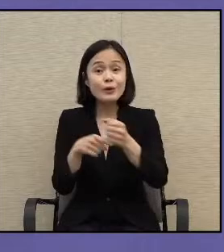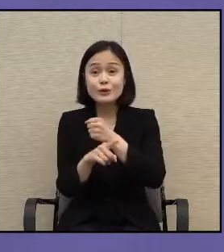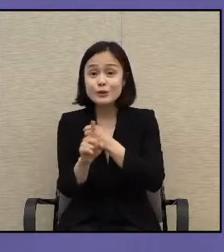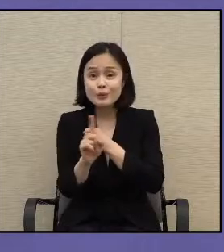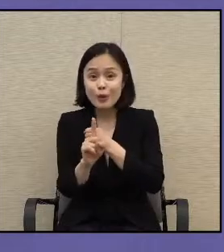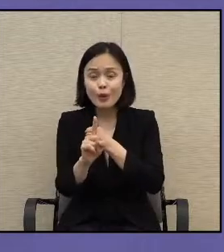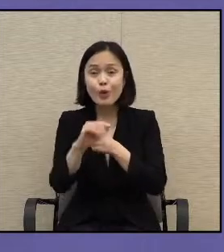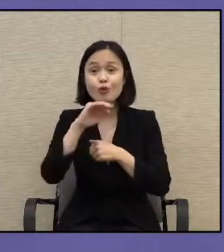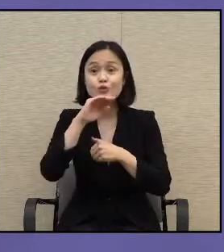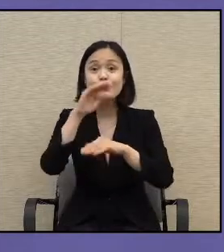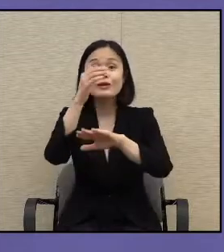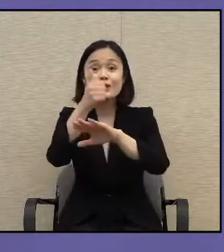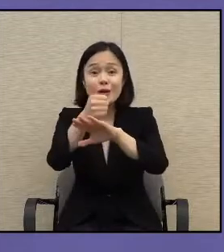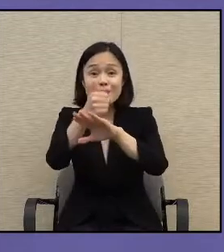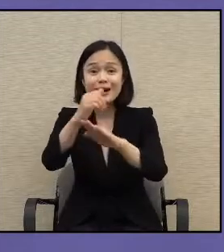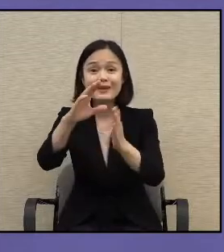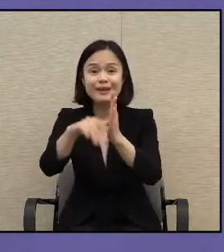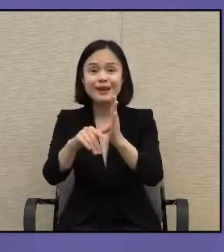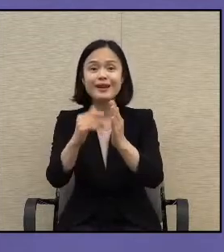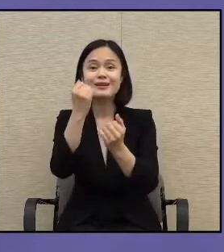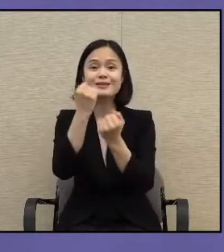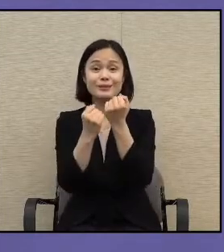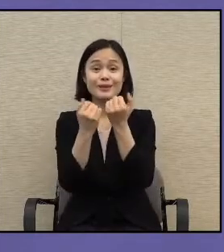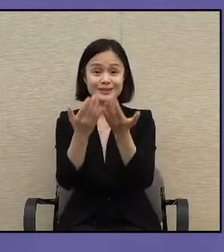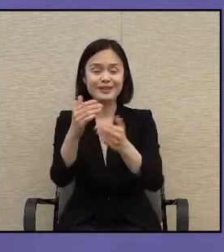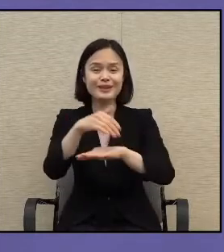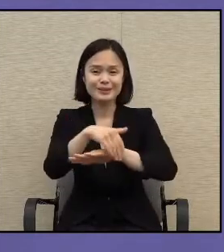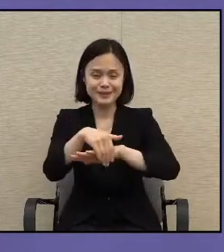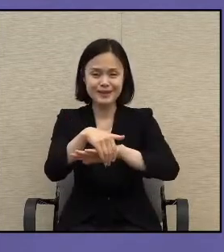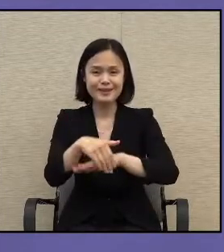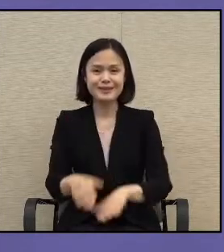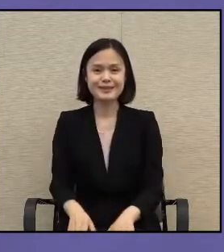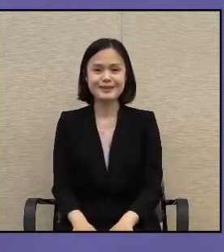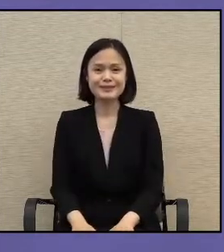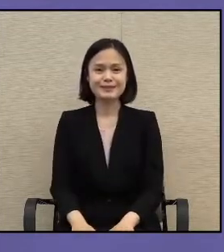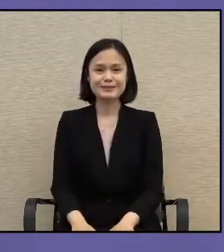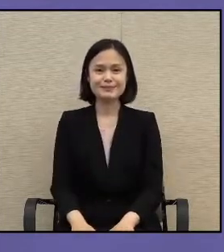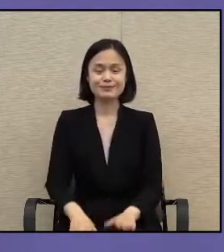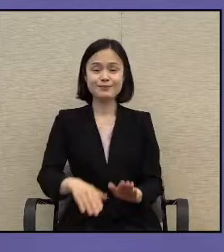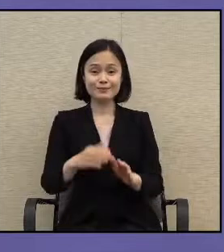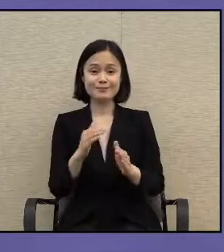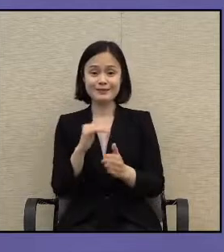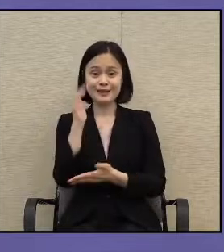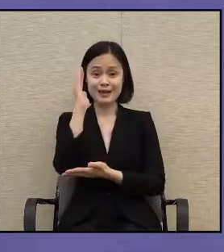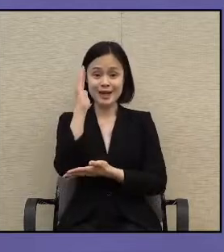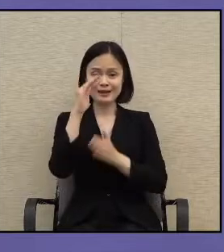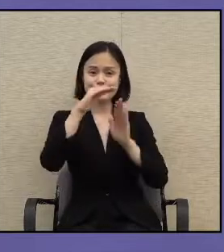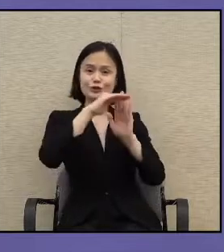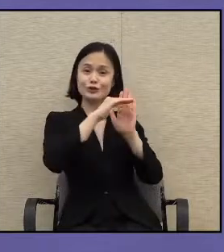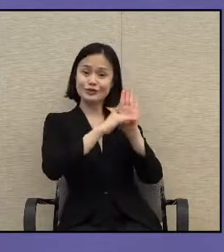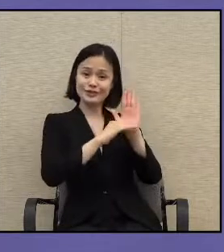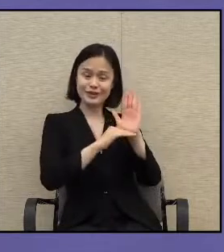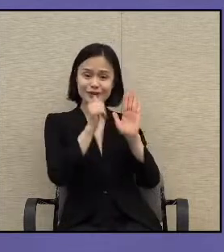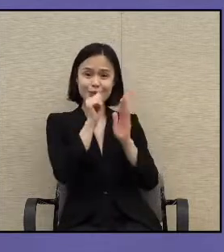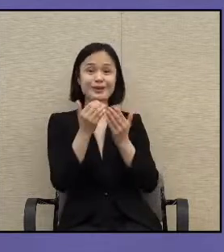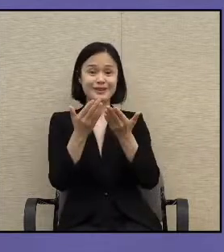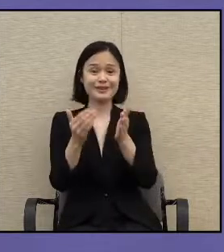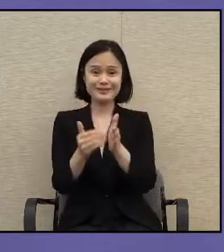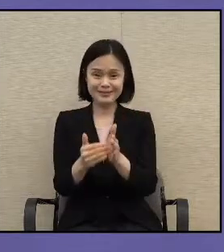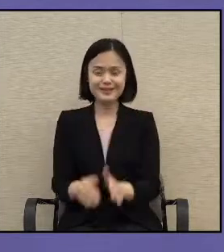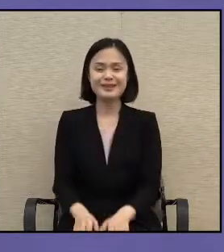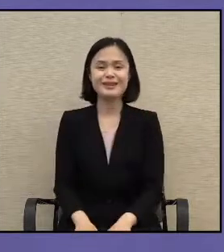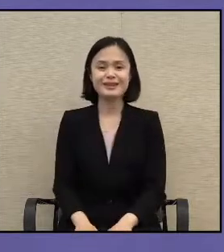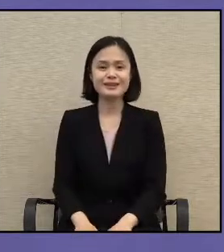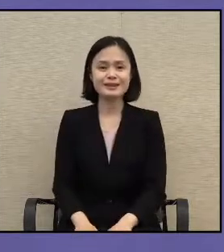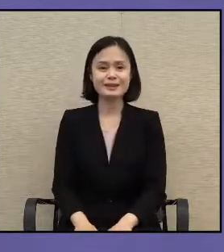하겠습니다. 이렇게 이제 순서는 이고요. 그래서 저희가 잘